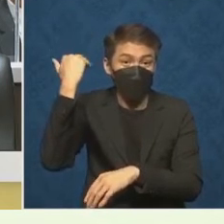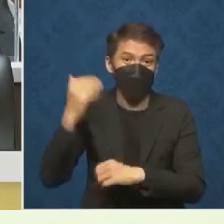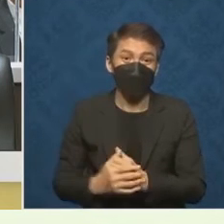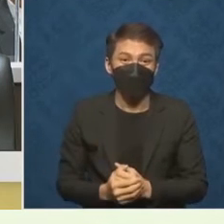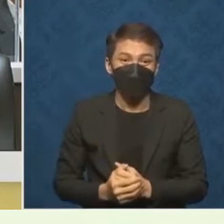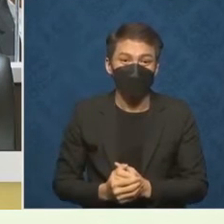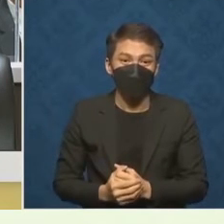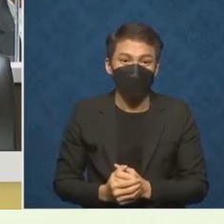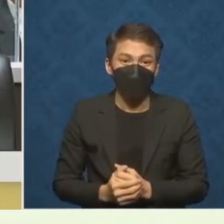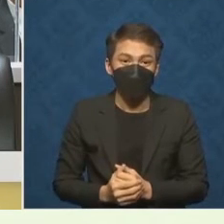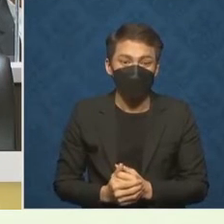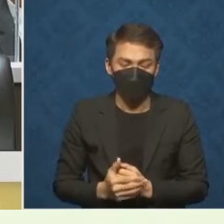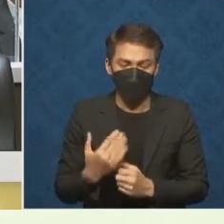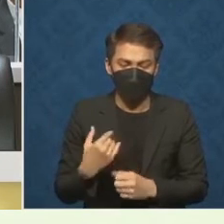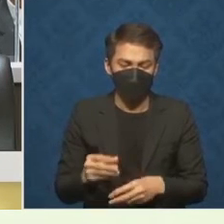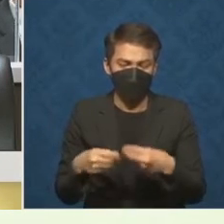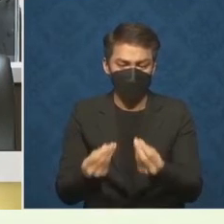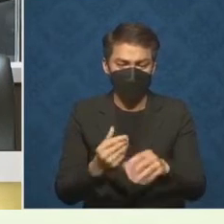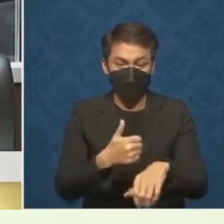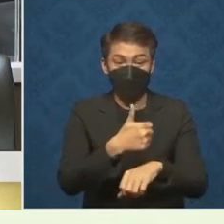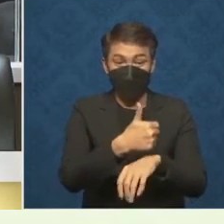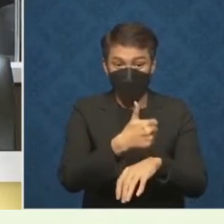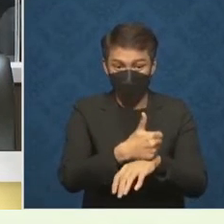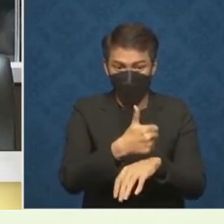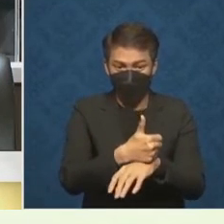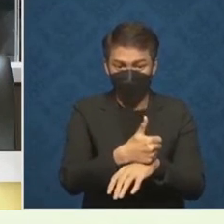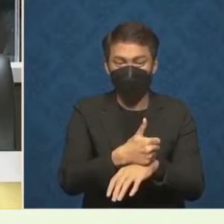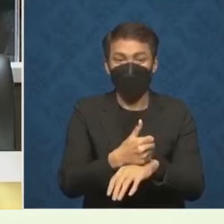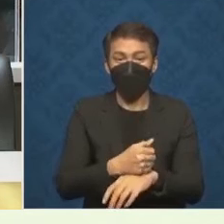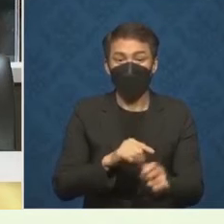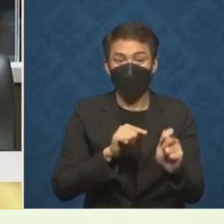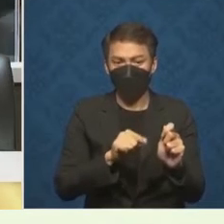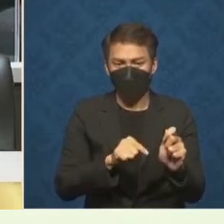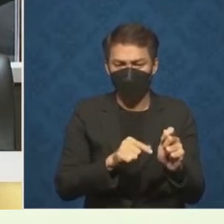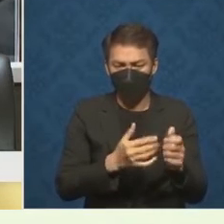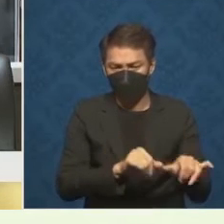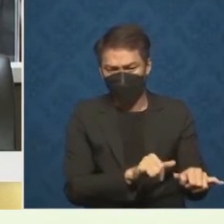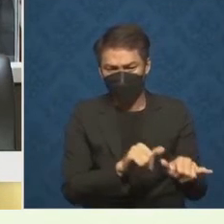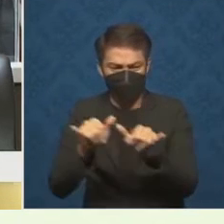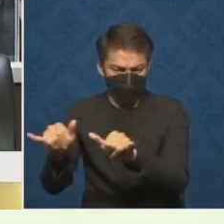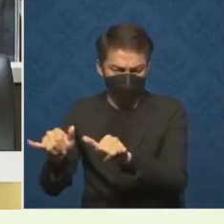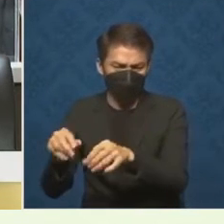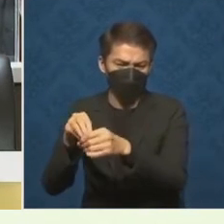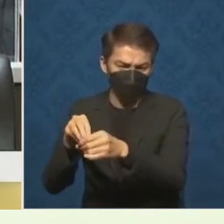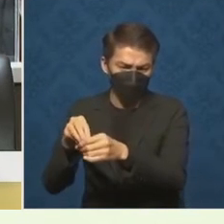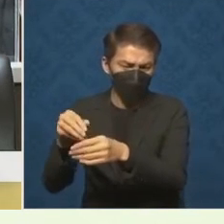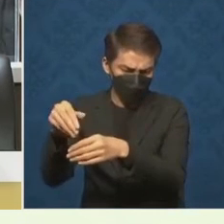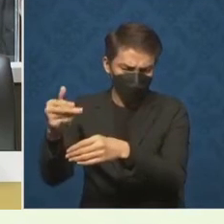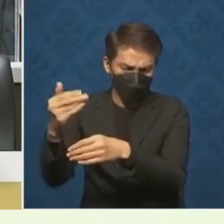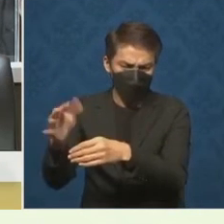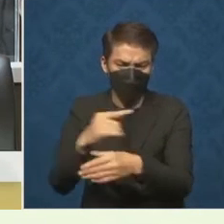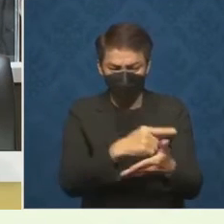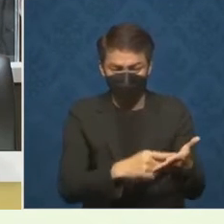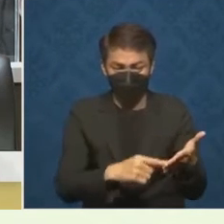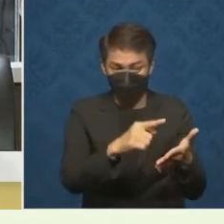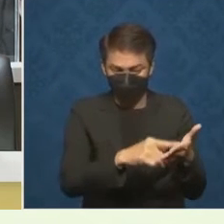าราชการจังหวัดเนี่ยย้ายในอำเภอปลัดอำเภอเนี่ยออกนอกพื้นที่ชั่วคราวนะครับเพื่อการเลือกตั้งมันสุริย